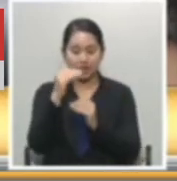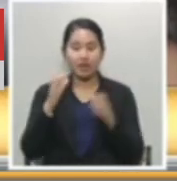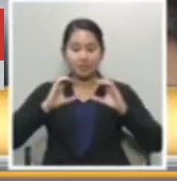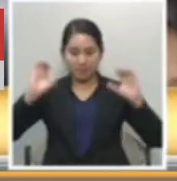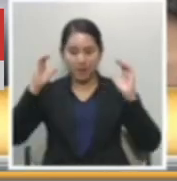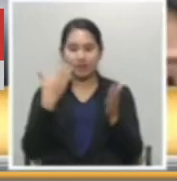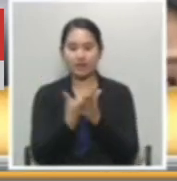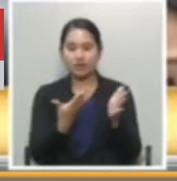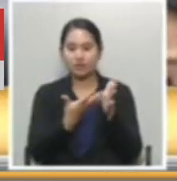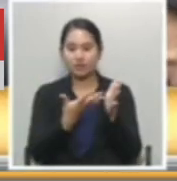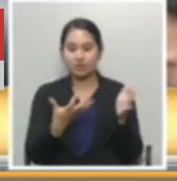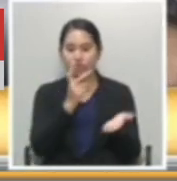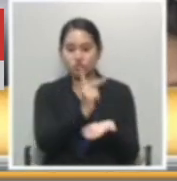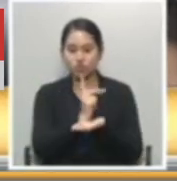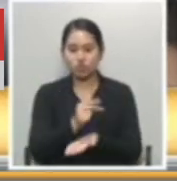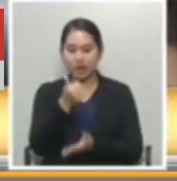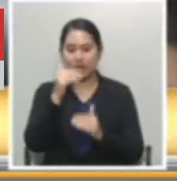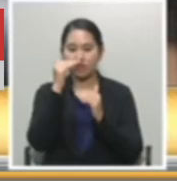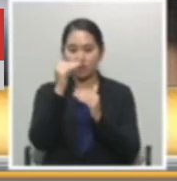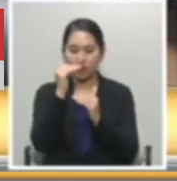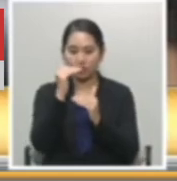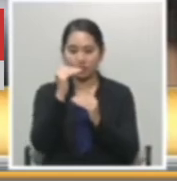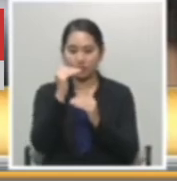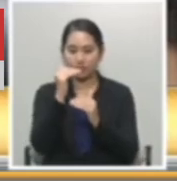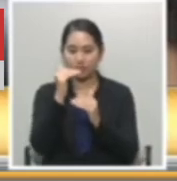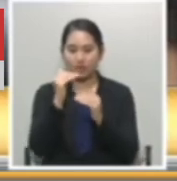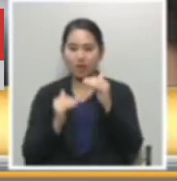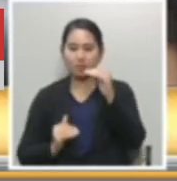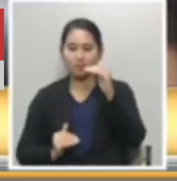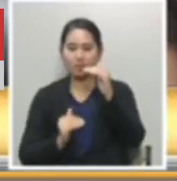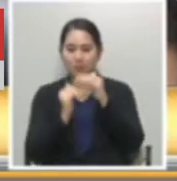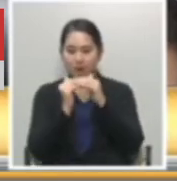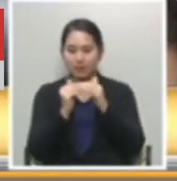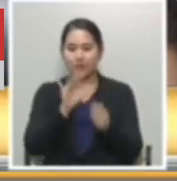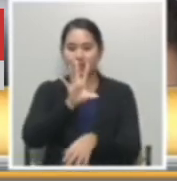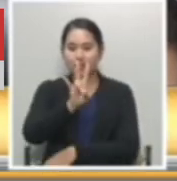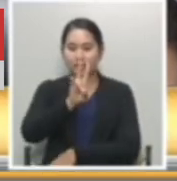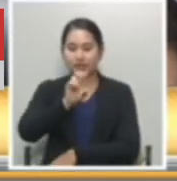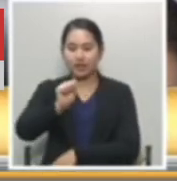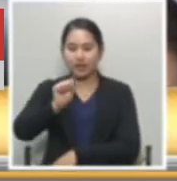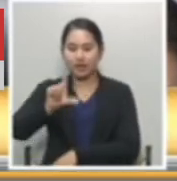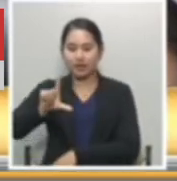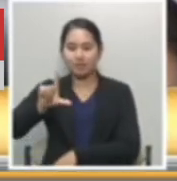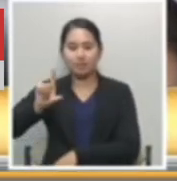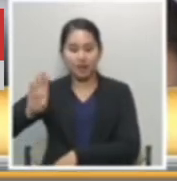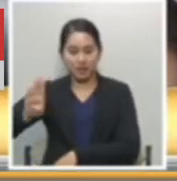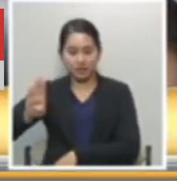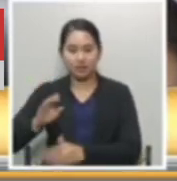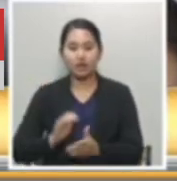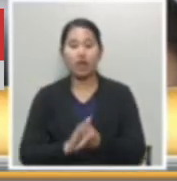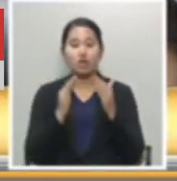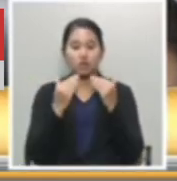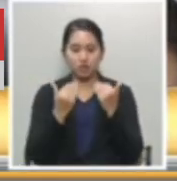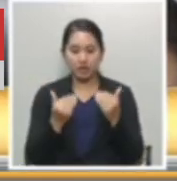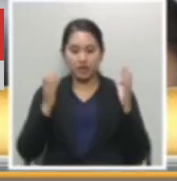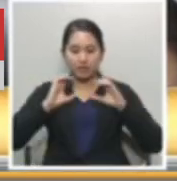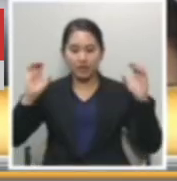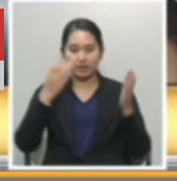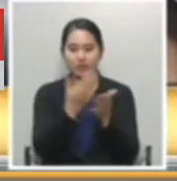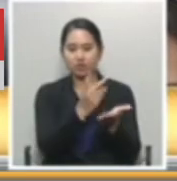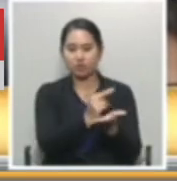จะกู้ได้มากที่สุดนะครับเต็มเพดานก็คือ700ล้านบาทเศษขณะนี้รัฐบาลกู้มาแล้วนะ